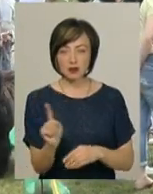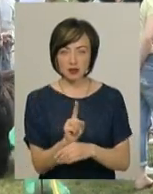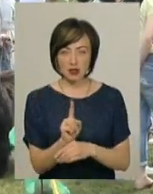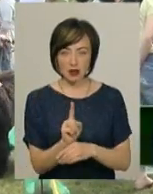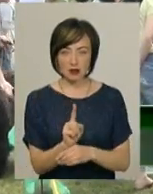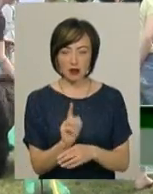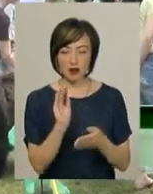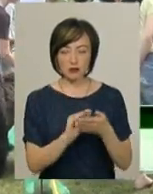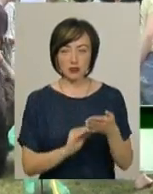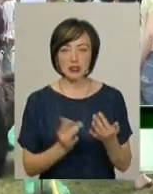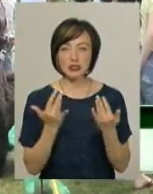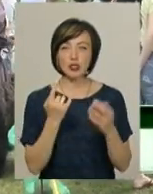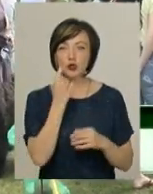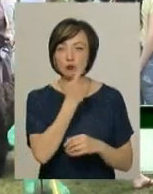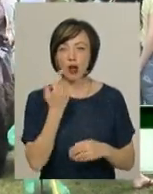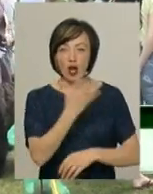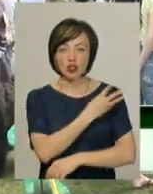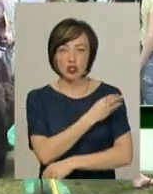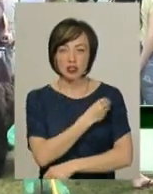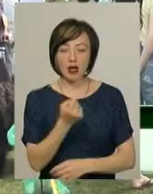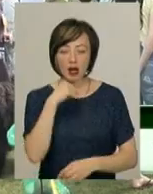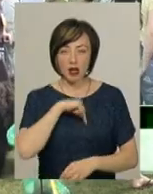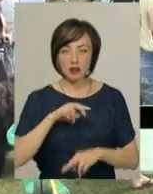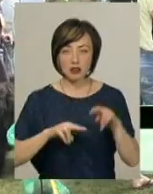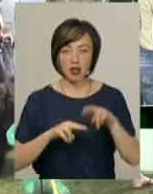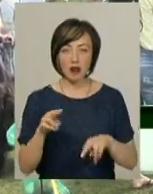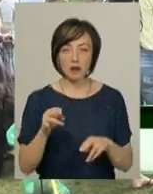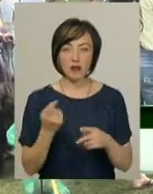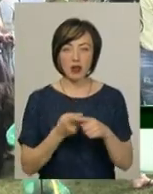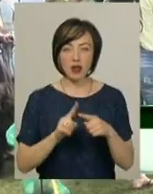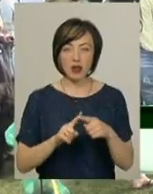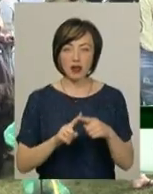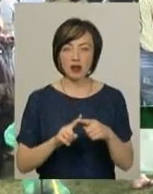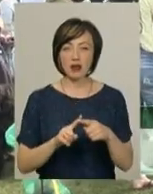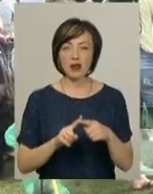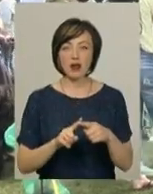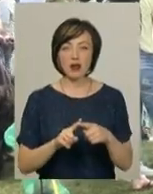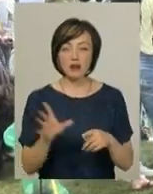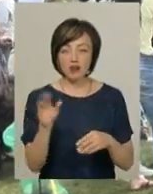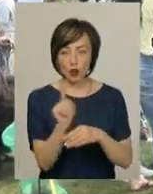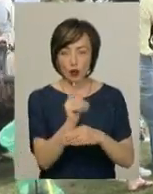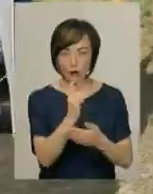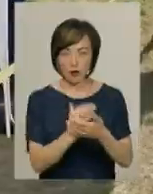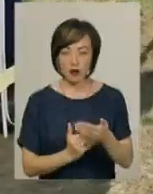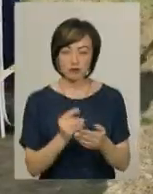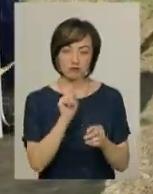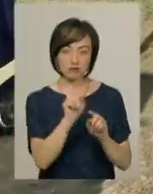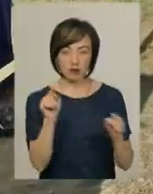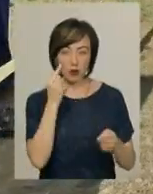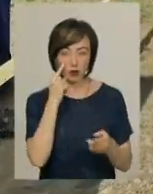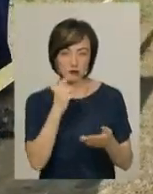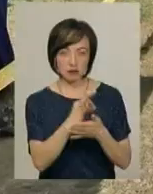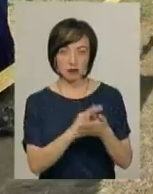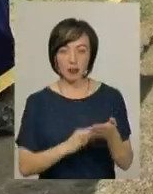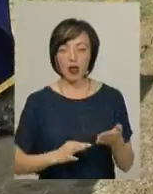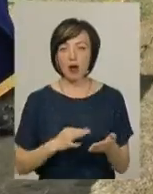є певні стандарти: скільки зубів, яка шерсть, яка анатомія, вираз, який має бути в собаки. У відповідності до цих критеріїв ми собак і оцінюємо. Особисто для